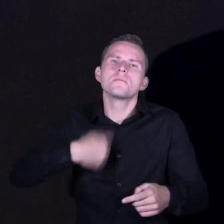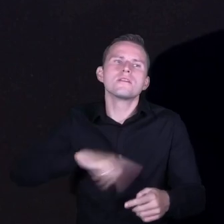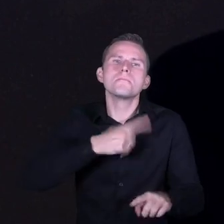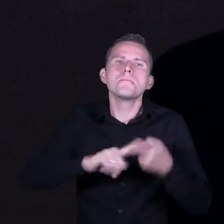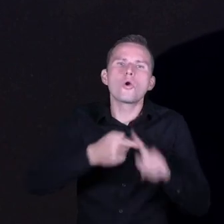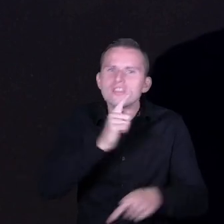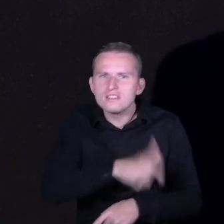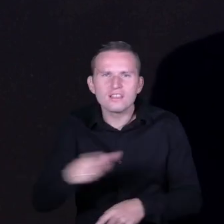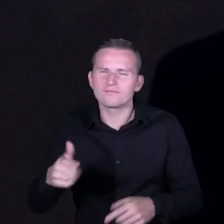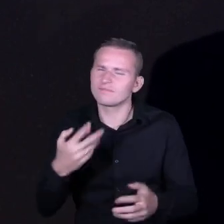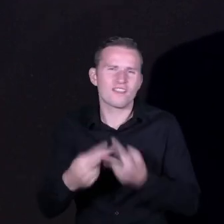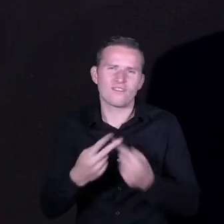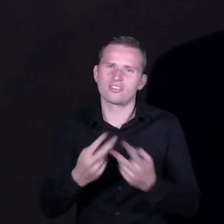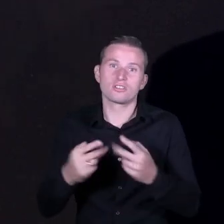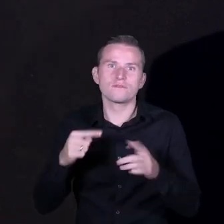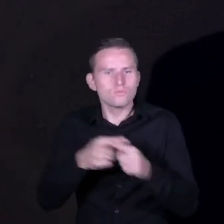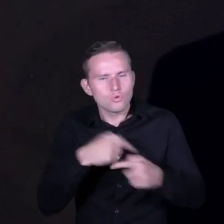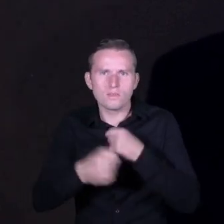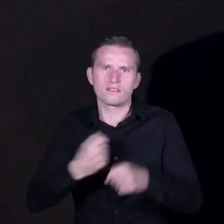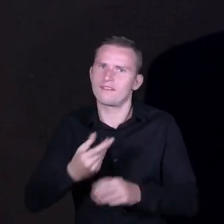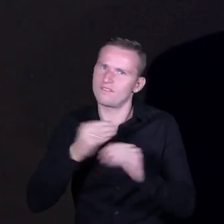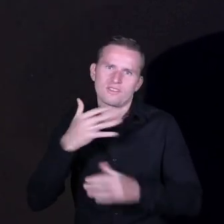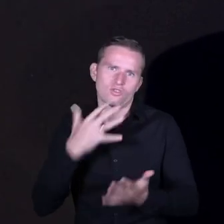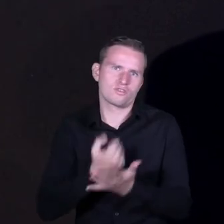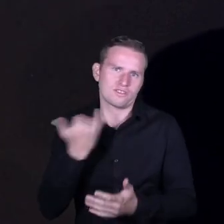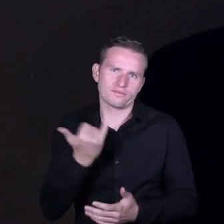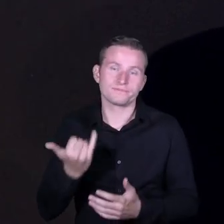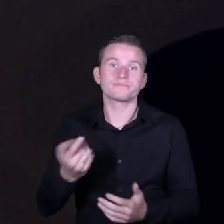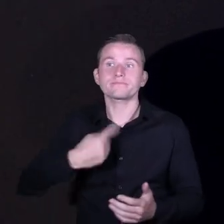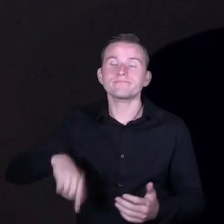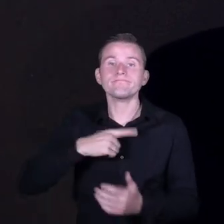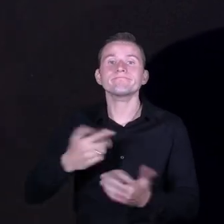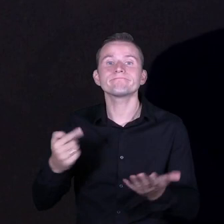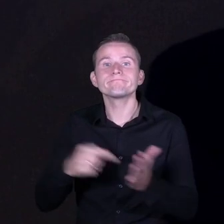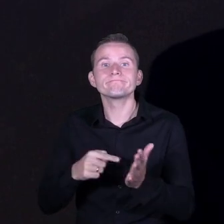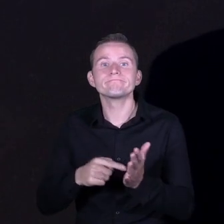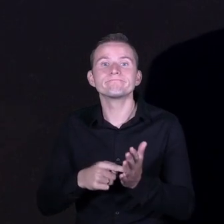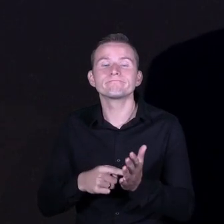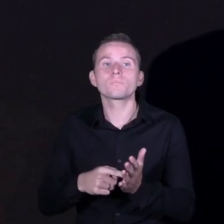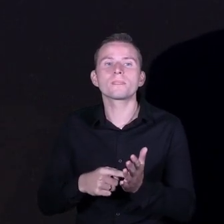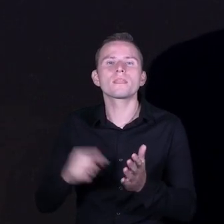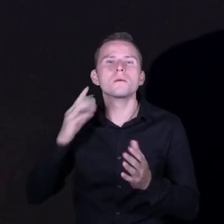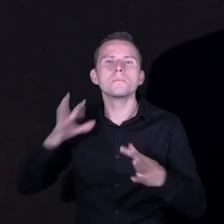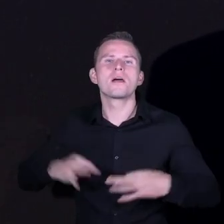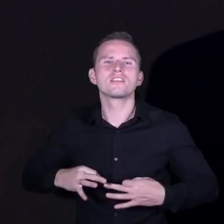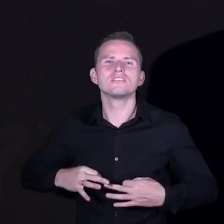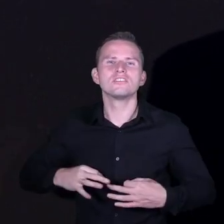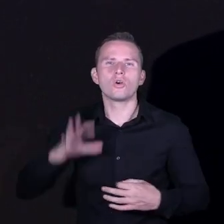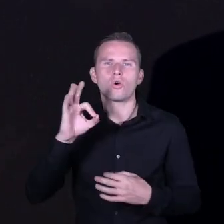chciał wykorzystać? Trochę tak jak powiedziałem, wszystko tylko co się da. Tak jak powiedziała już pani minister Orłowska, my